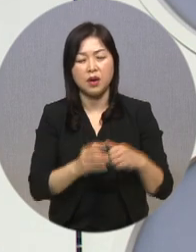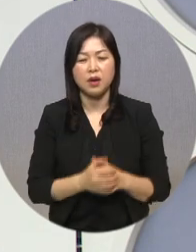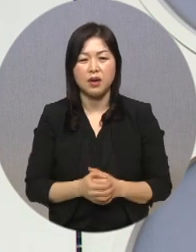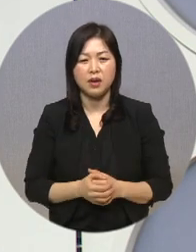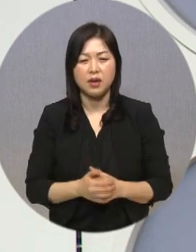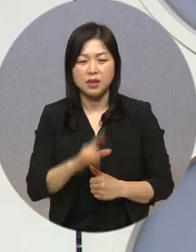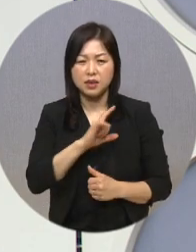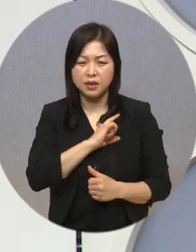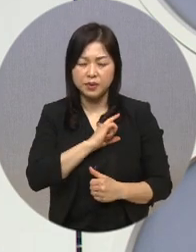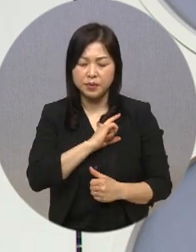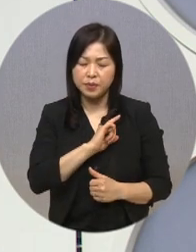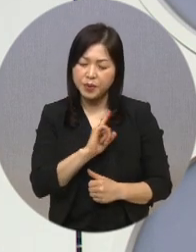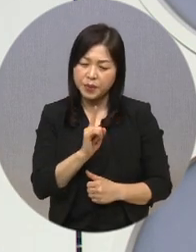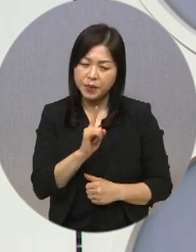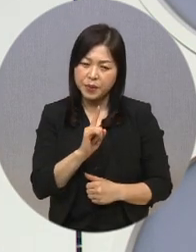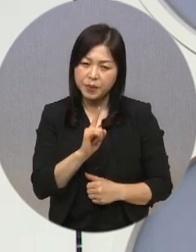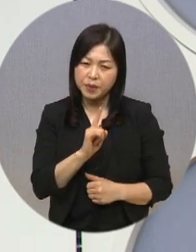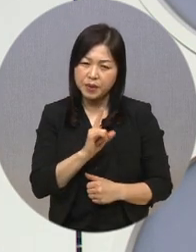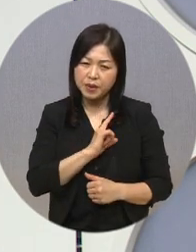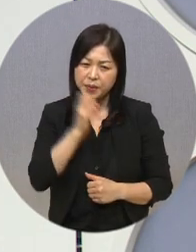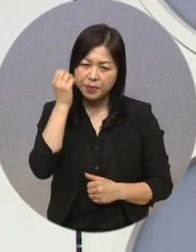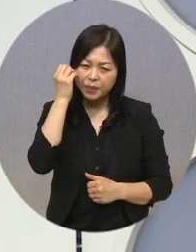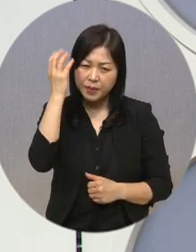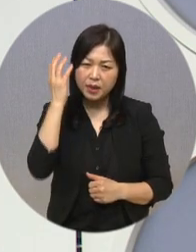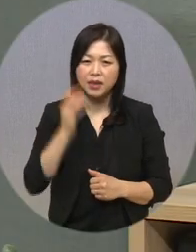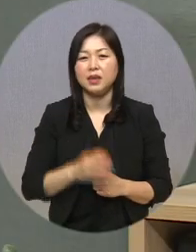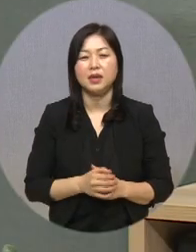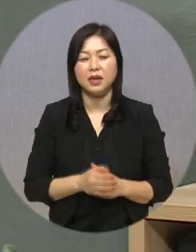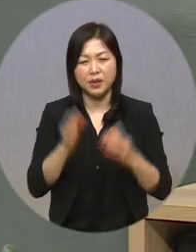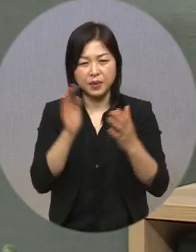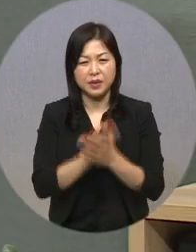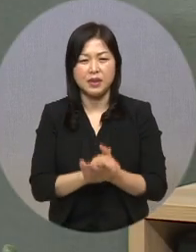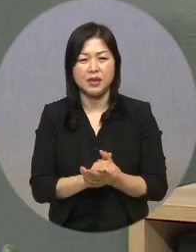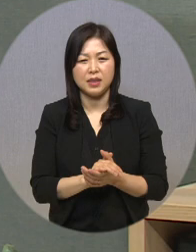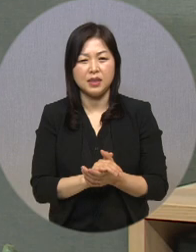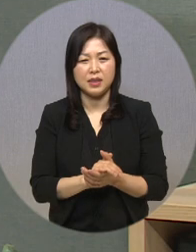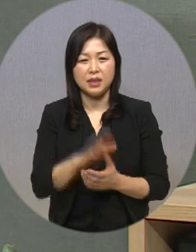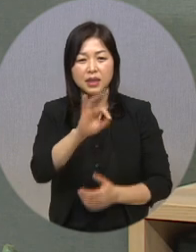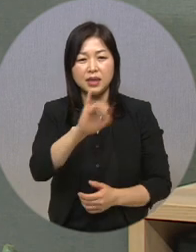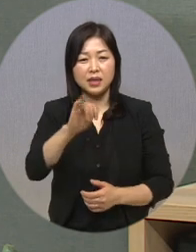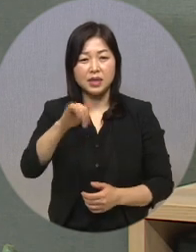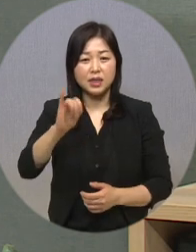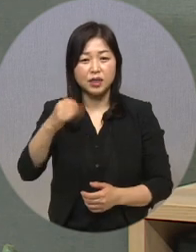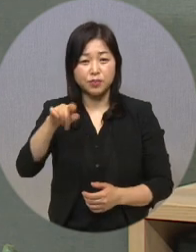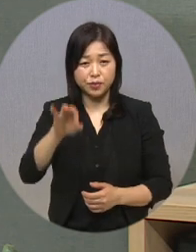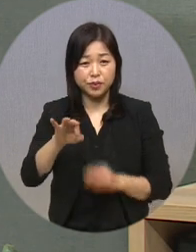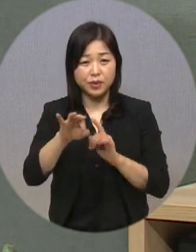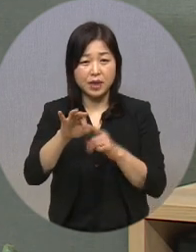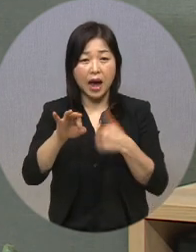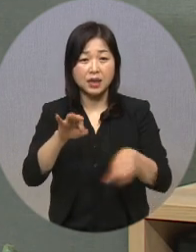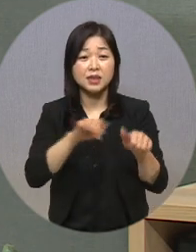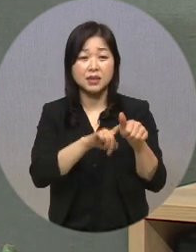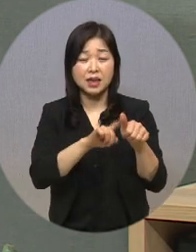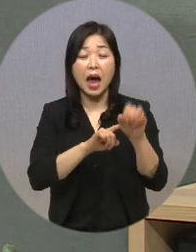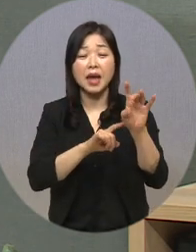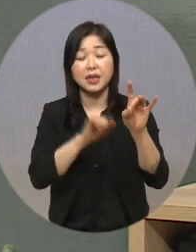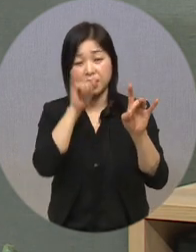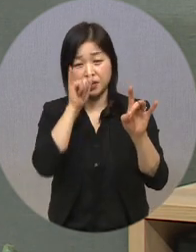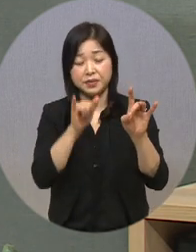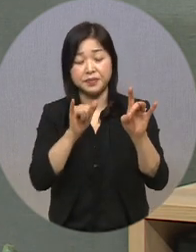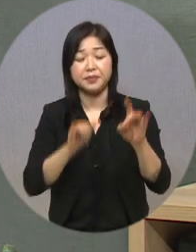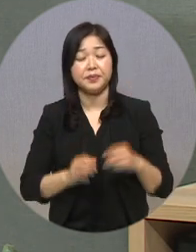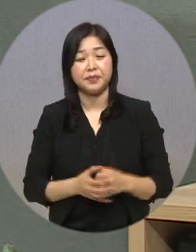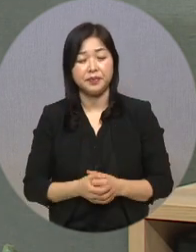뭐더라? 이공 아들이 아이고 이런 아 이기붕 씨 아들 아들이야 딱 하나밖에 예. 없는데. 예.